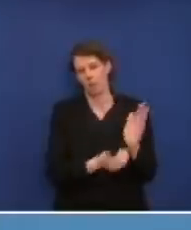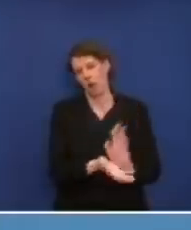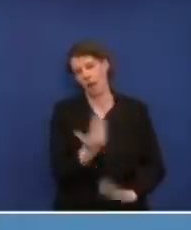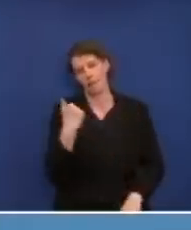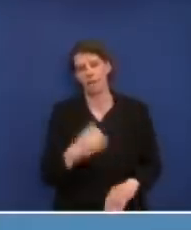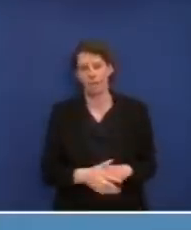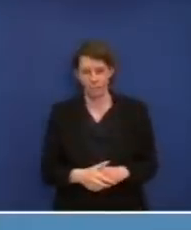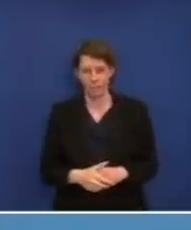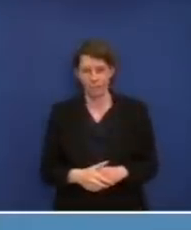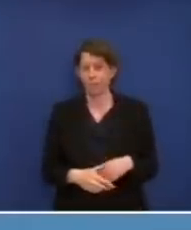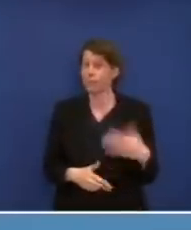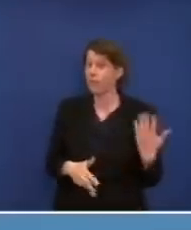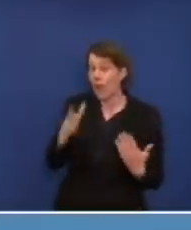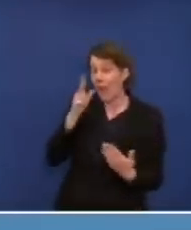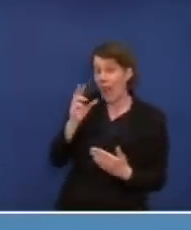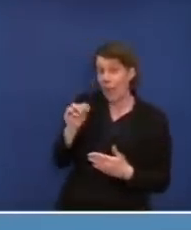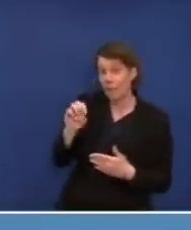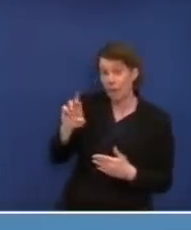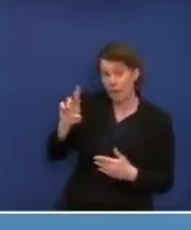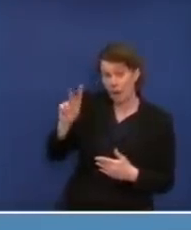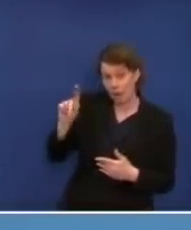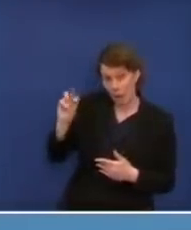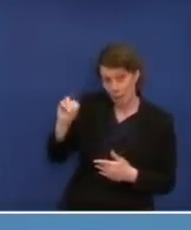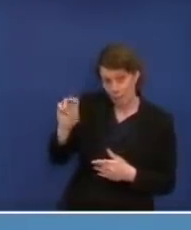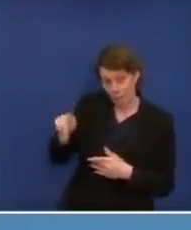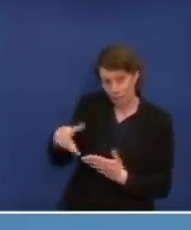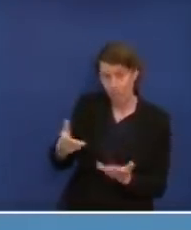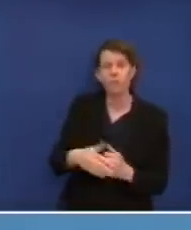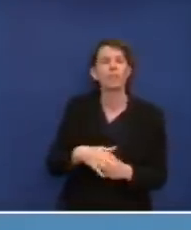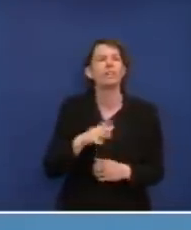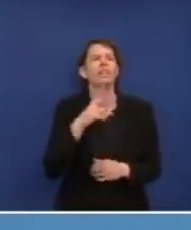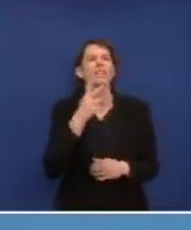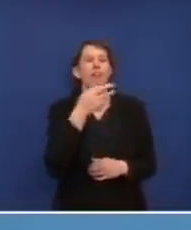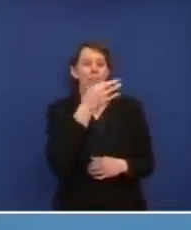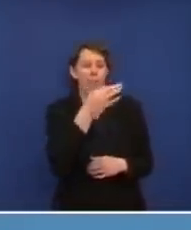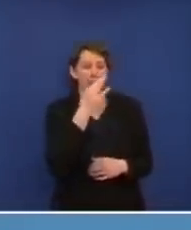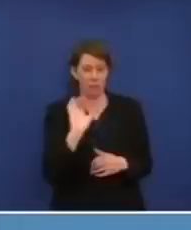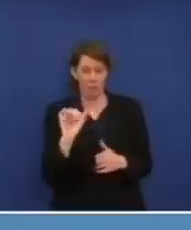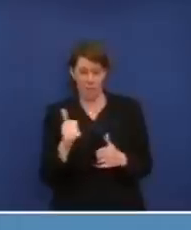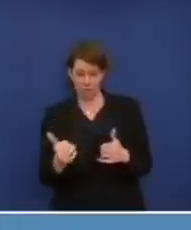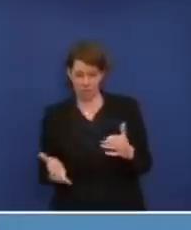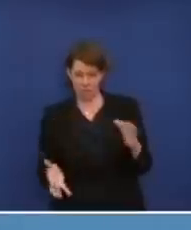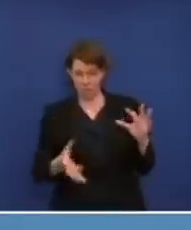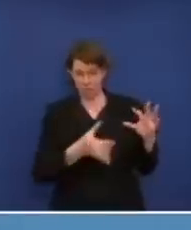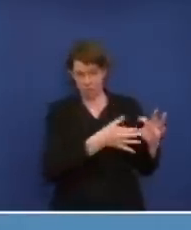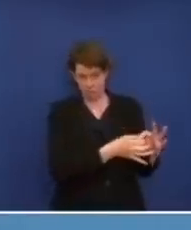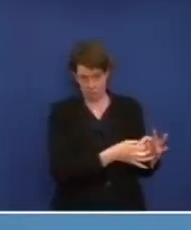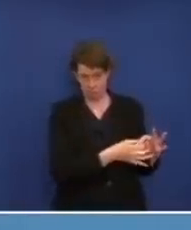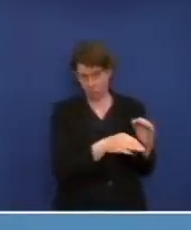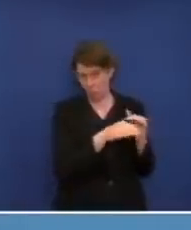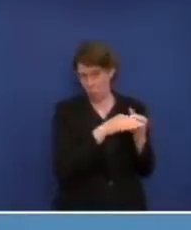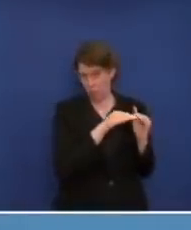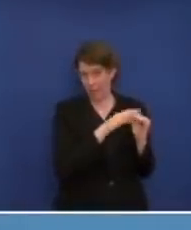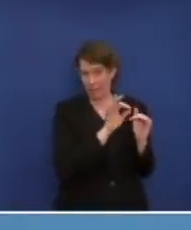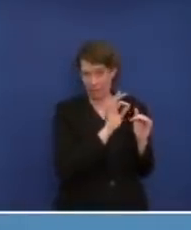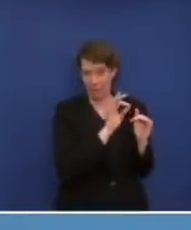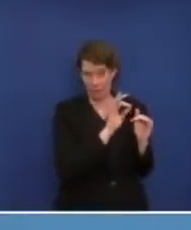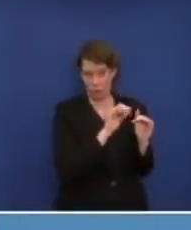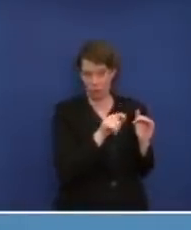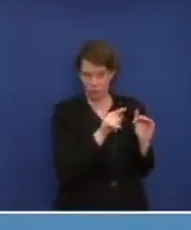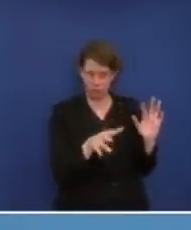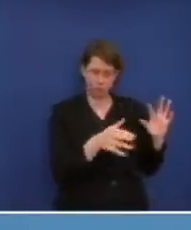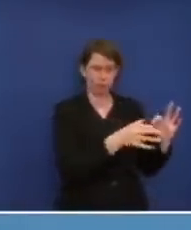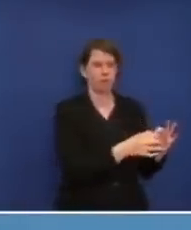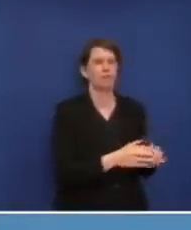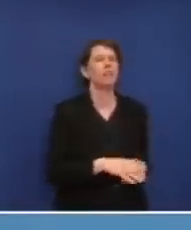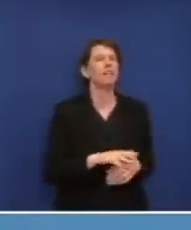Herr Mierkamp. Zwei Fragen. Die eine schließt sich so ein bisschen an die Frage des Kollegen Feldhoff an. Wenn